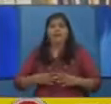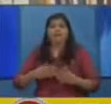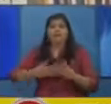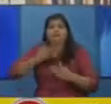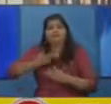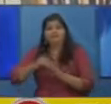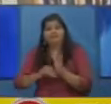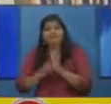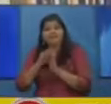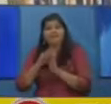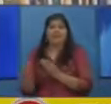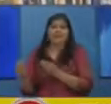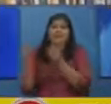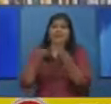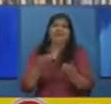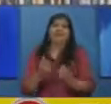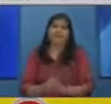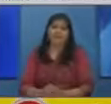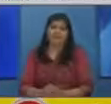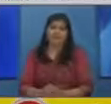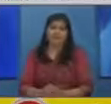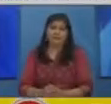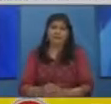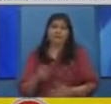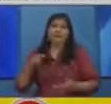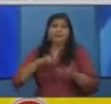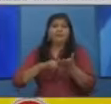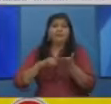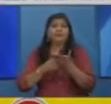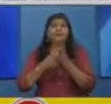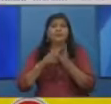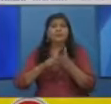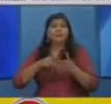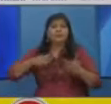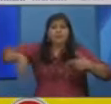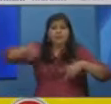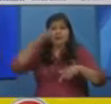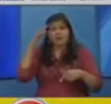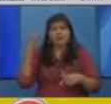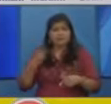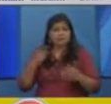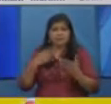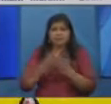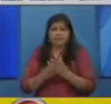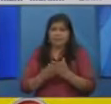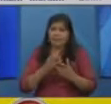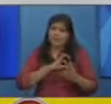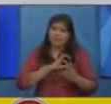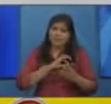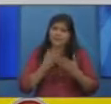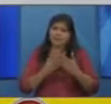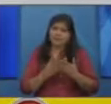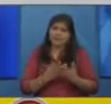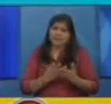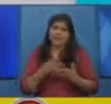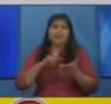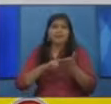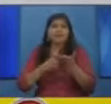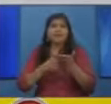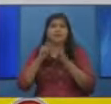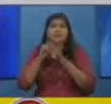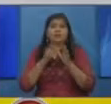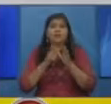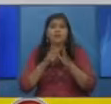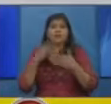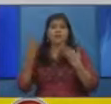भी अवसर देते हैं। थिरुकुरल की लोकप्रियता के बारे में सुनकर बहुत अच्छा लगा। थिरुकुरल की लोकप्रियता